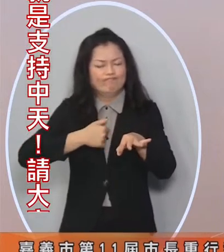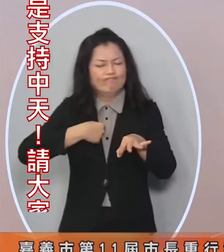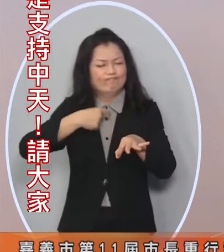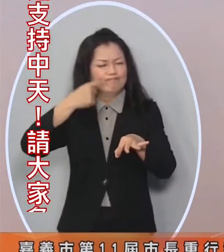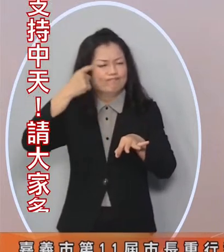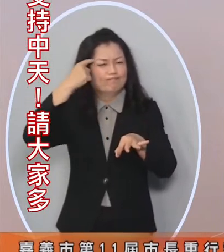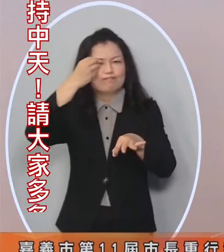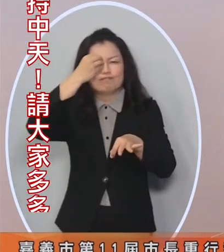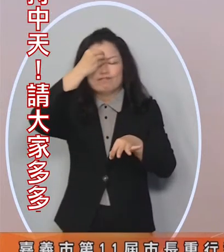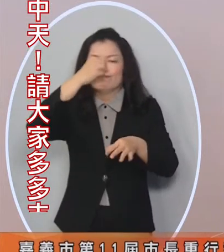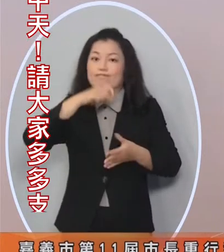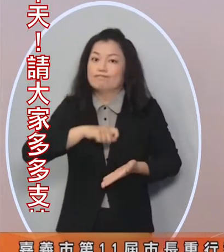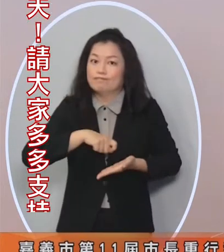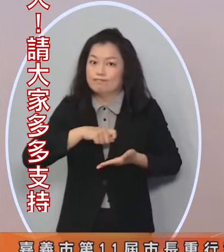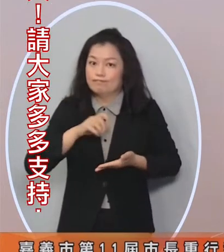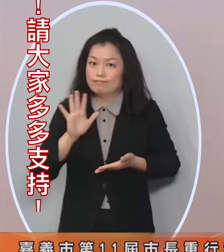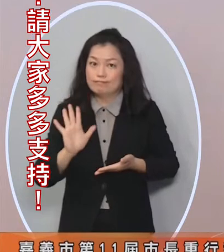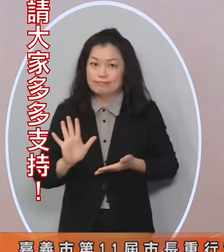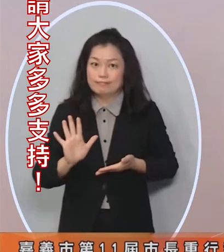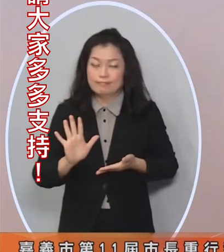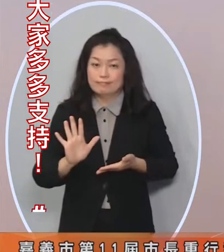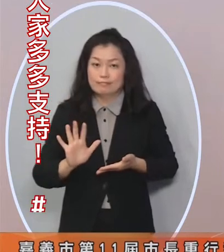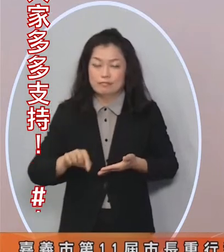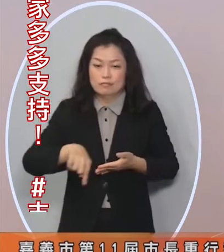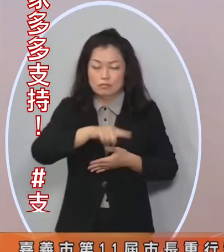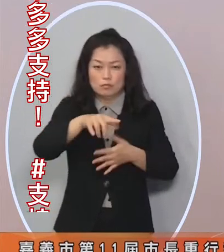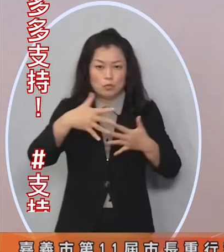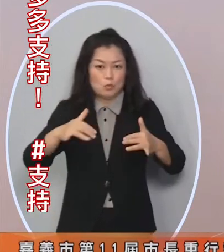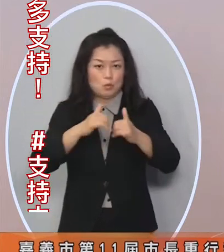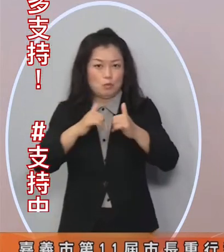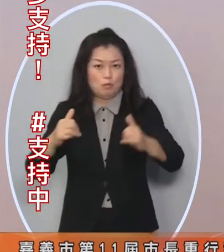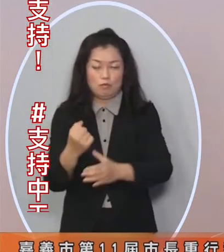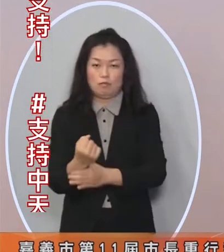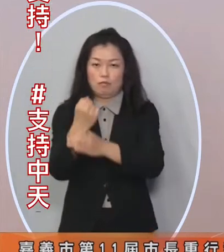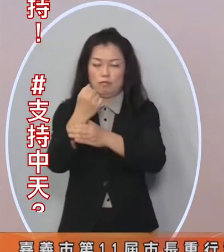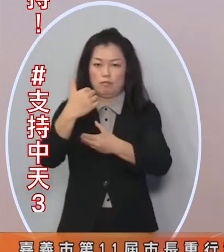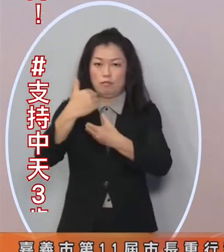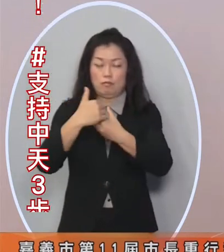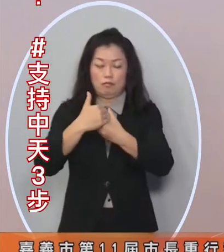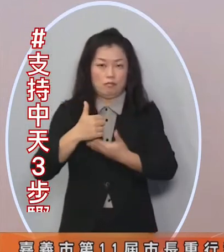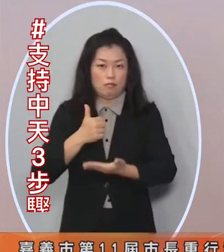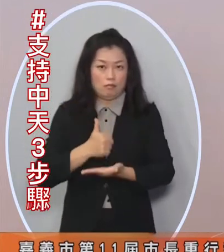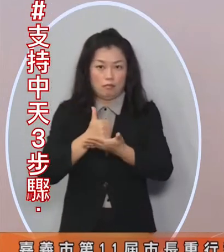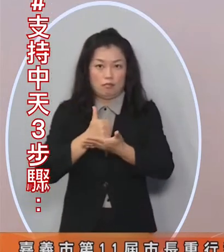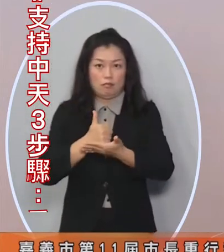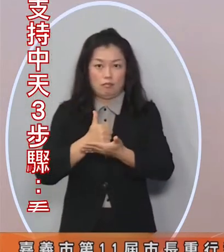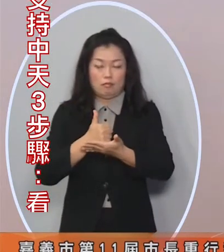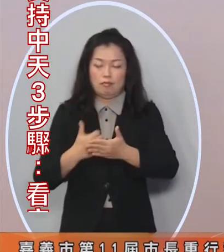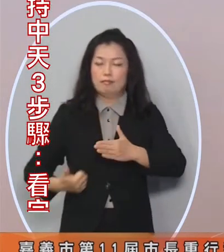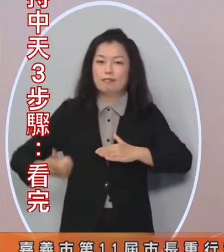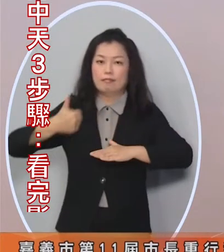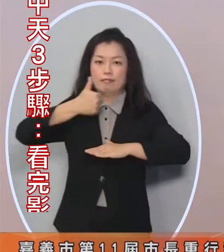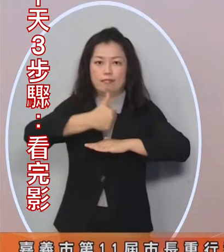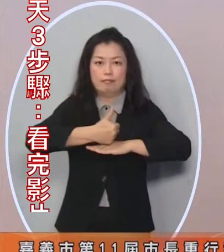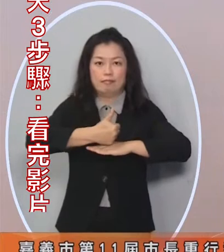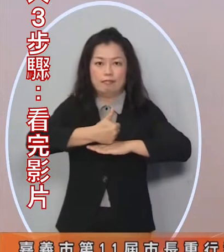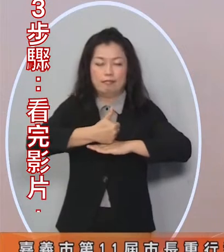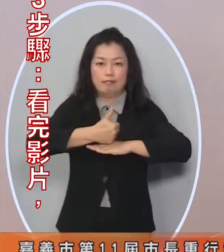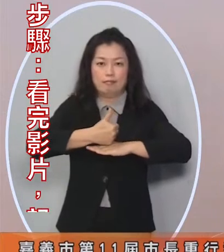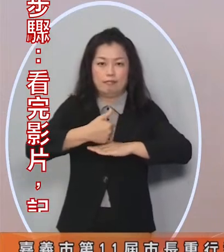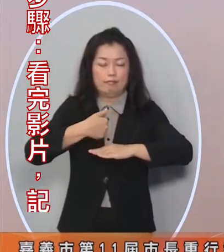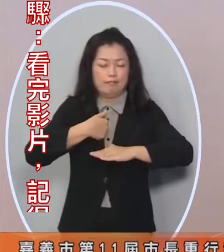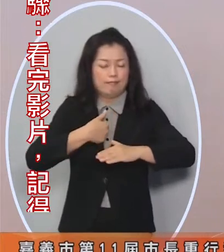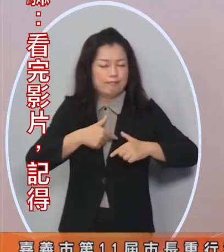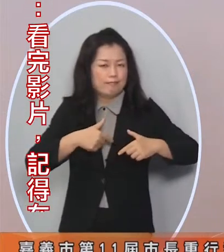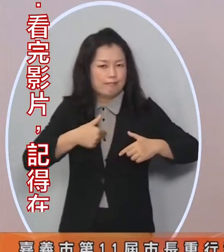在。所以迄阵姐姐得到乡亲的支持，咱站出来，带着满满的热情，用咱的